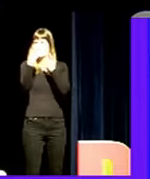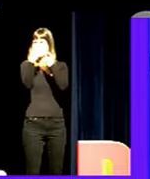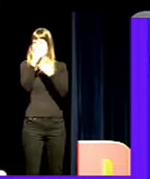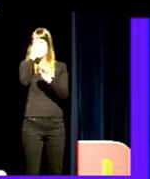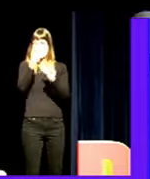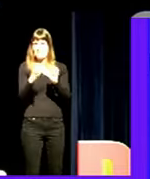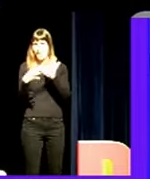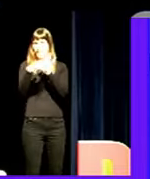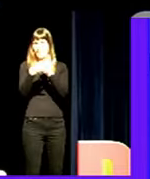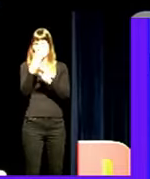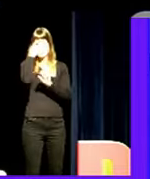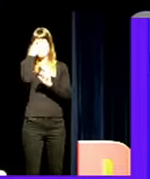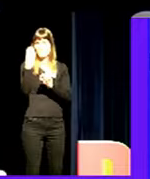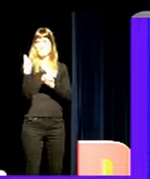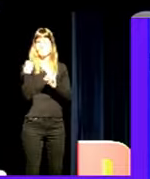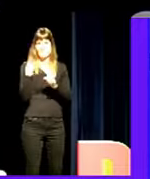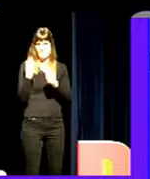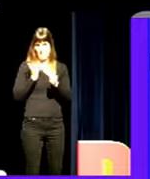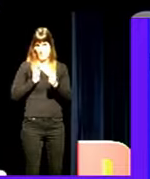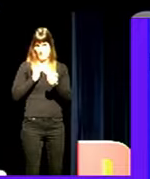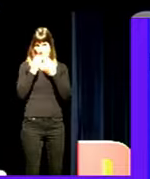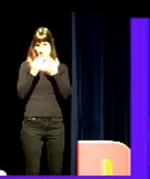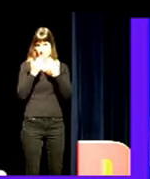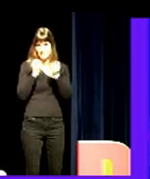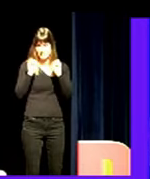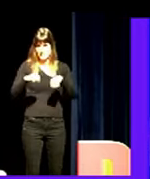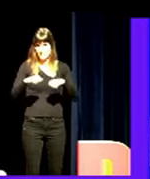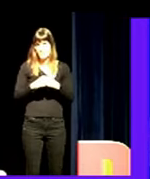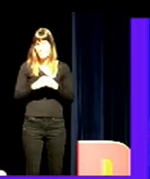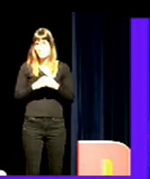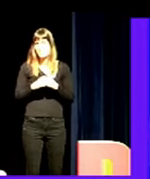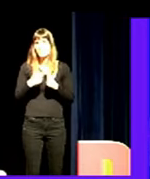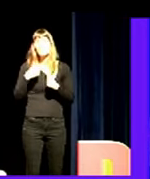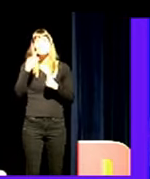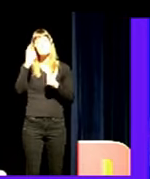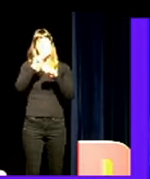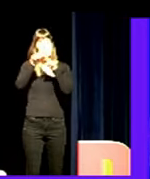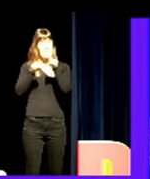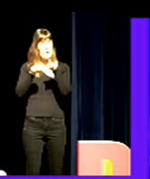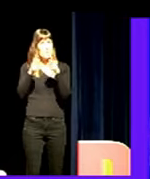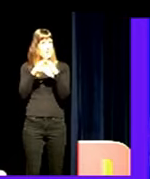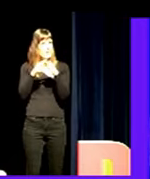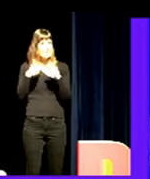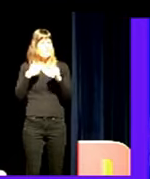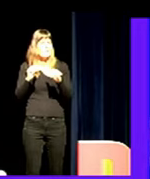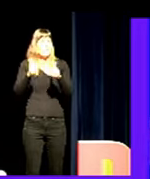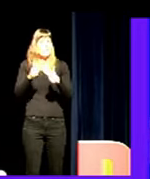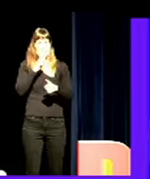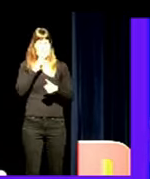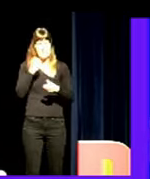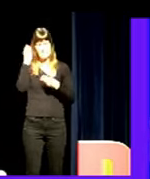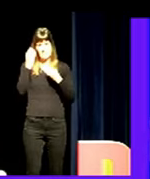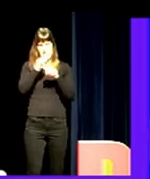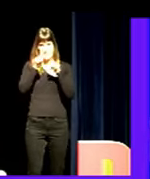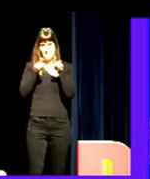hori minututan, honi buruz berba inakia. Bale, nire denego baldera, ez da, eta nondik hasta nazan, ba, jode, zer